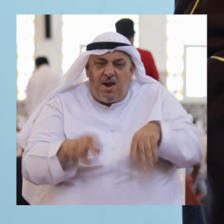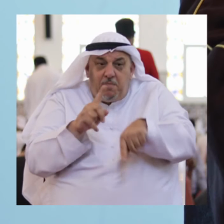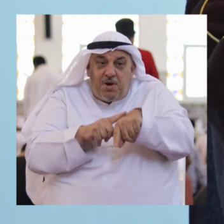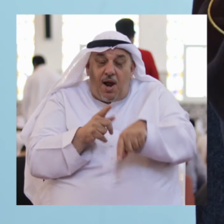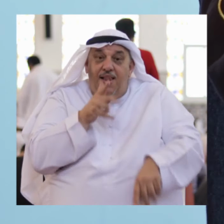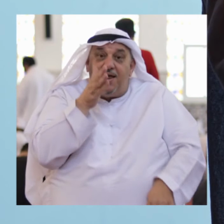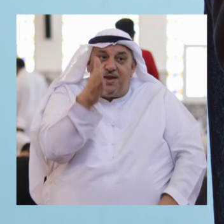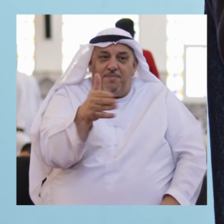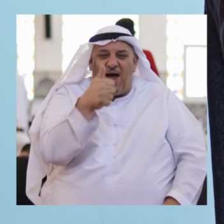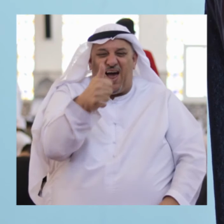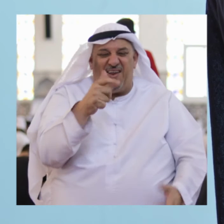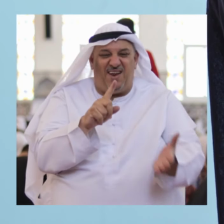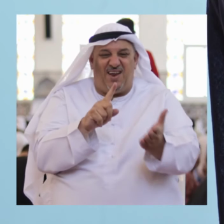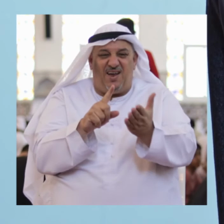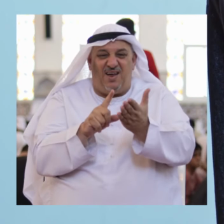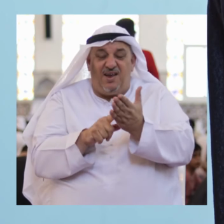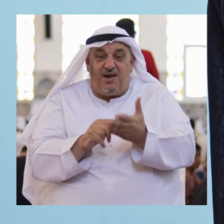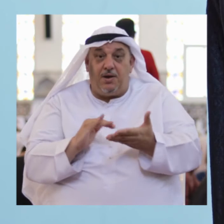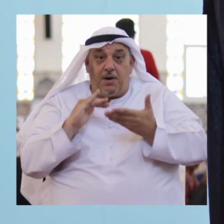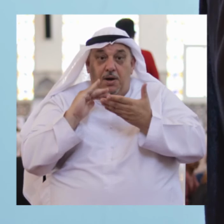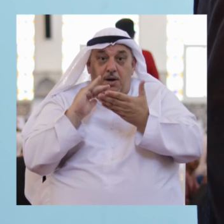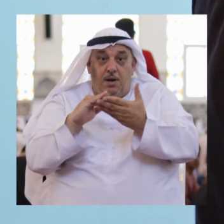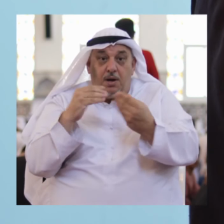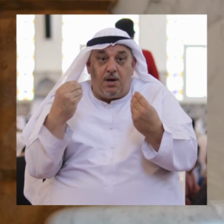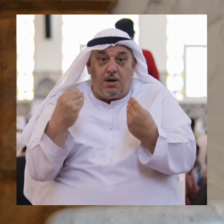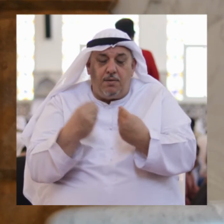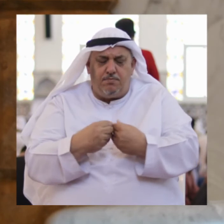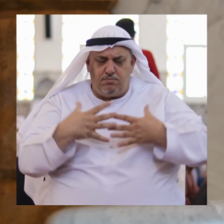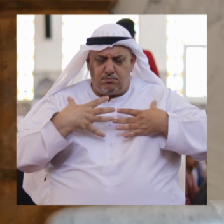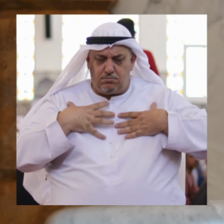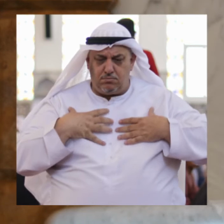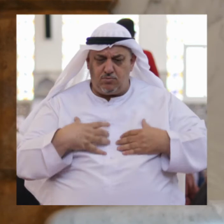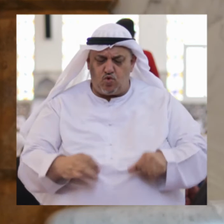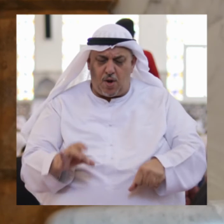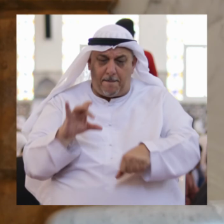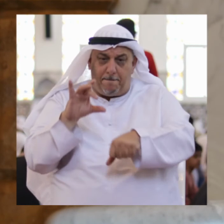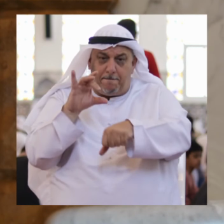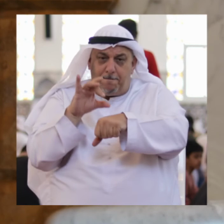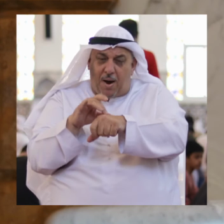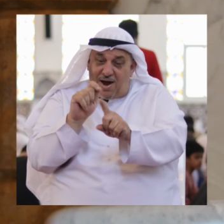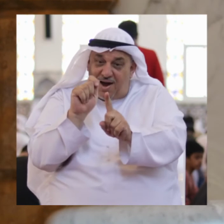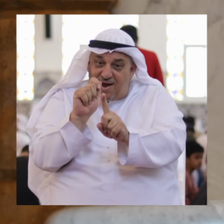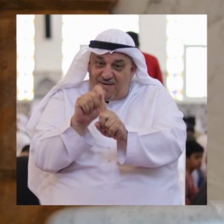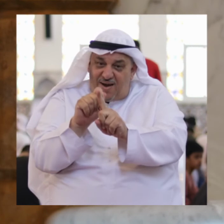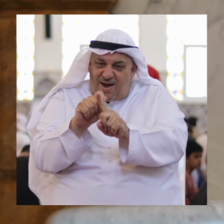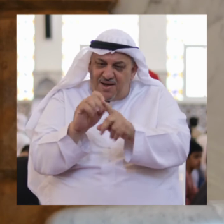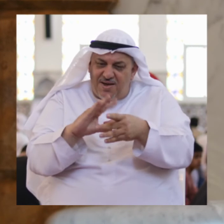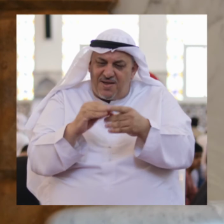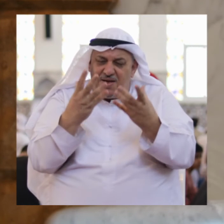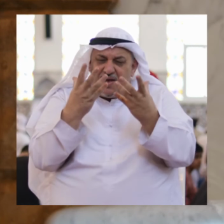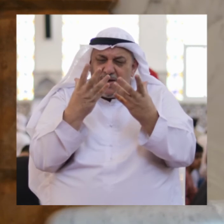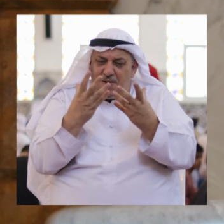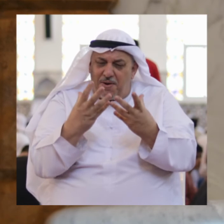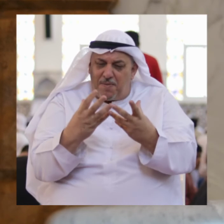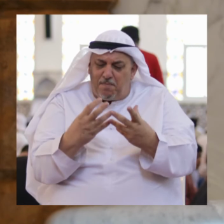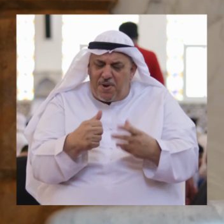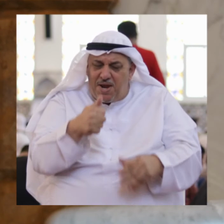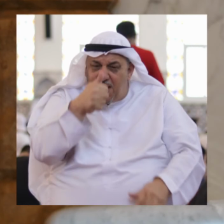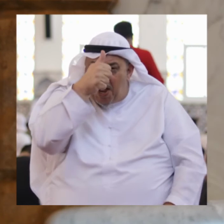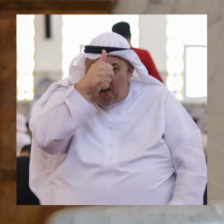وان يسهم في مواساته وان يخفف في معاناته